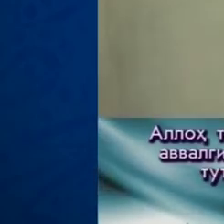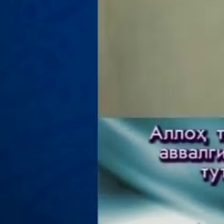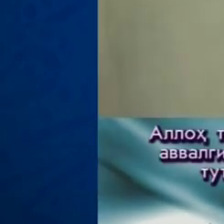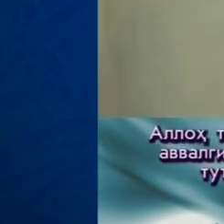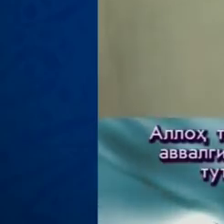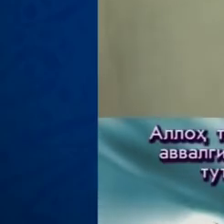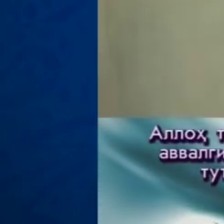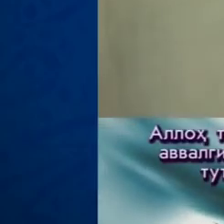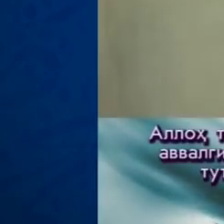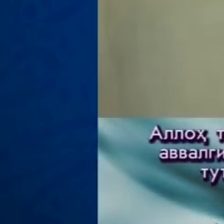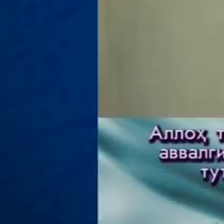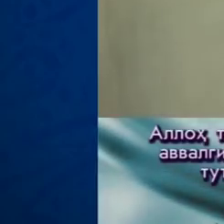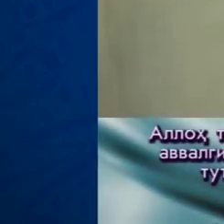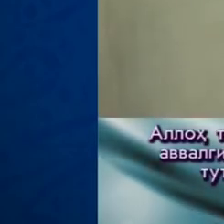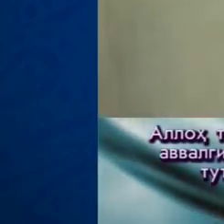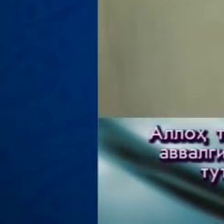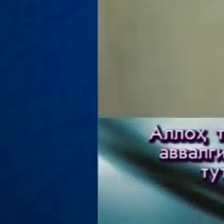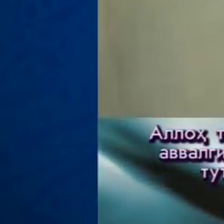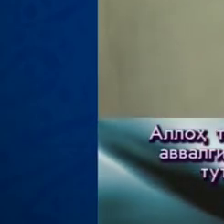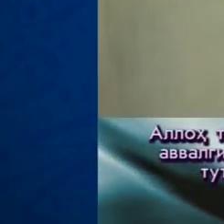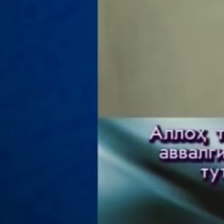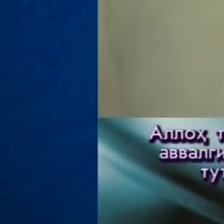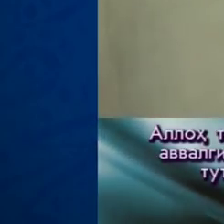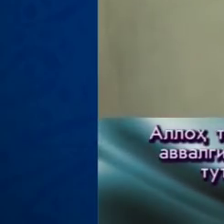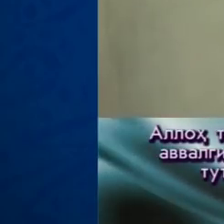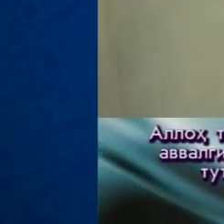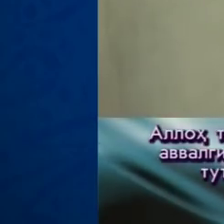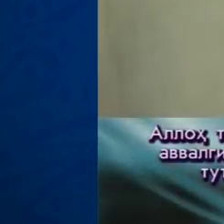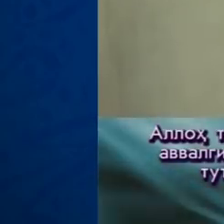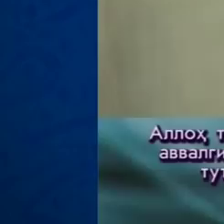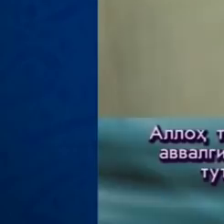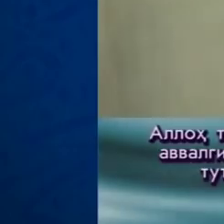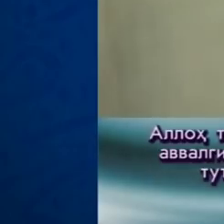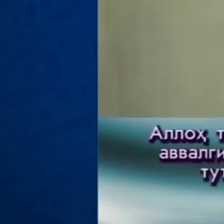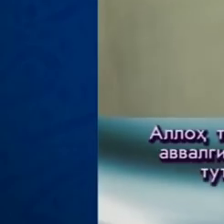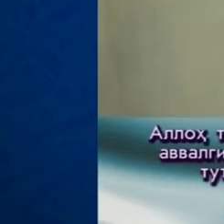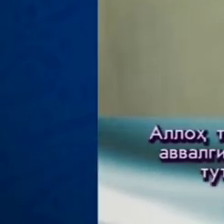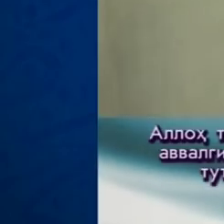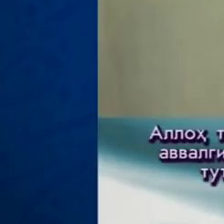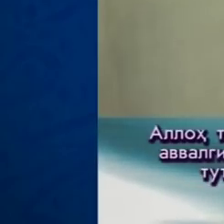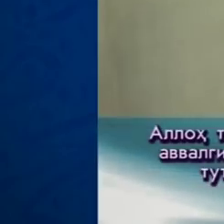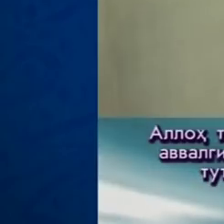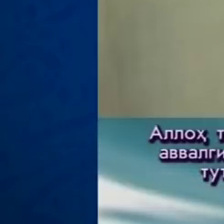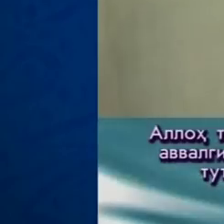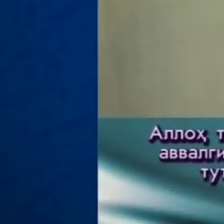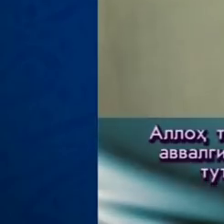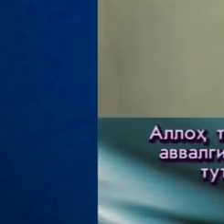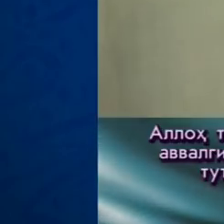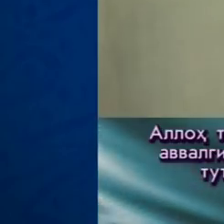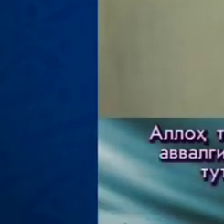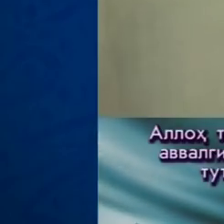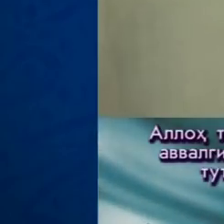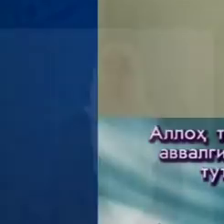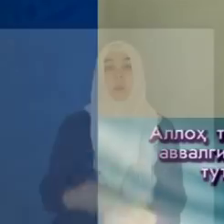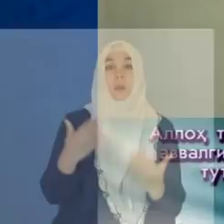عليكم الصيام كما كتب على الذين من قبلكم لعلكم تتقون.